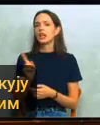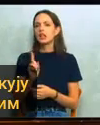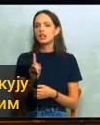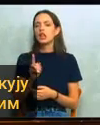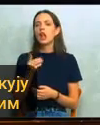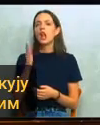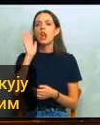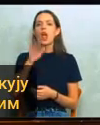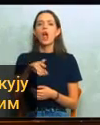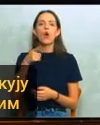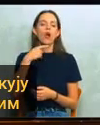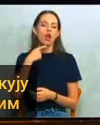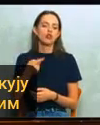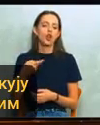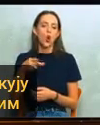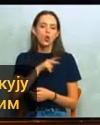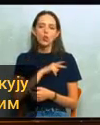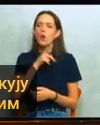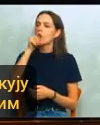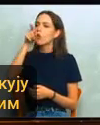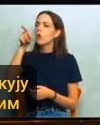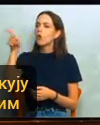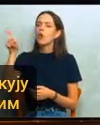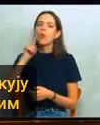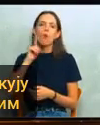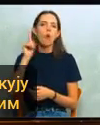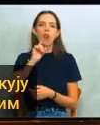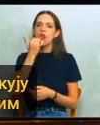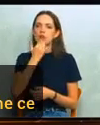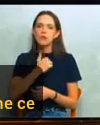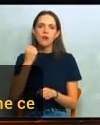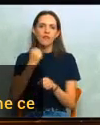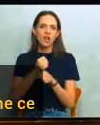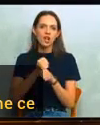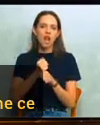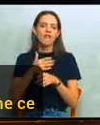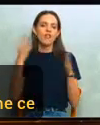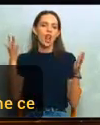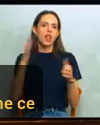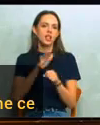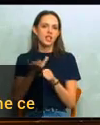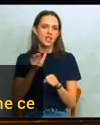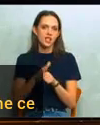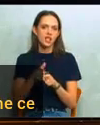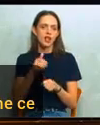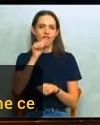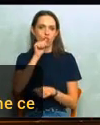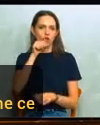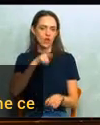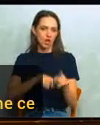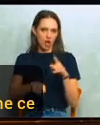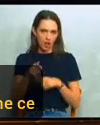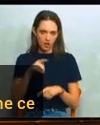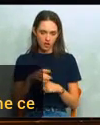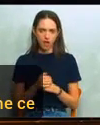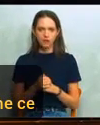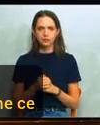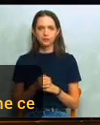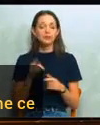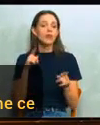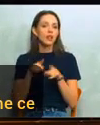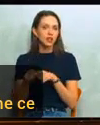na odgovornost one koje nesavesno rukuju tako jedni veliki i kompleksni sistem kakav je vodovod i kanalizacija.